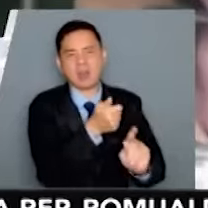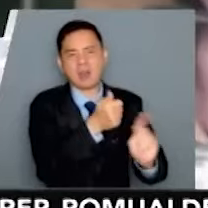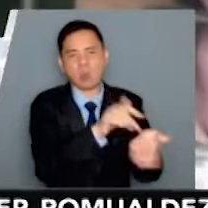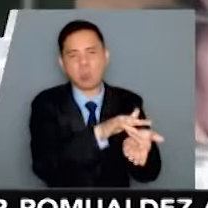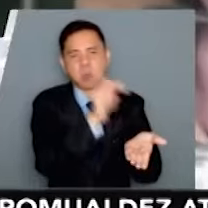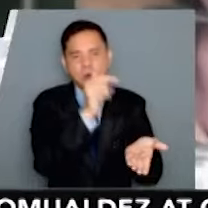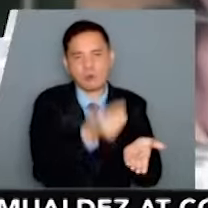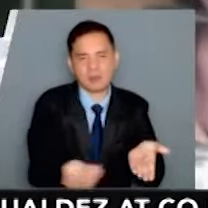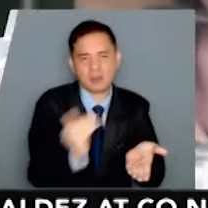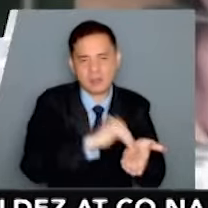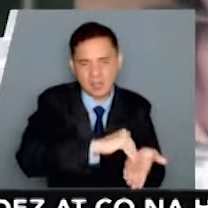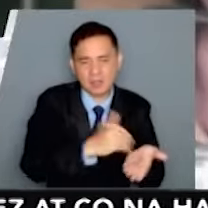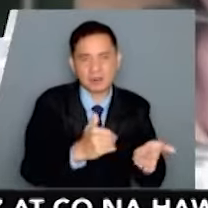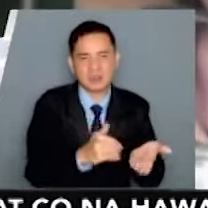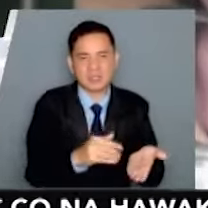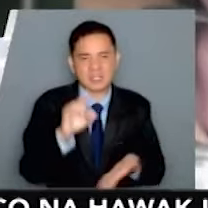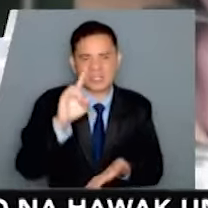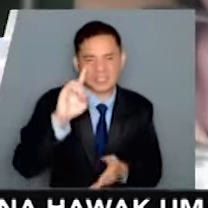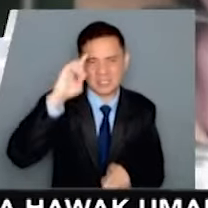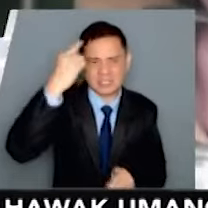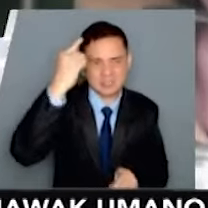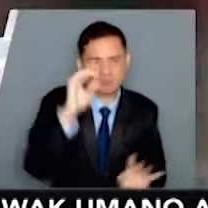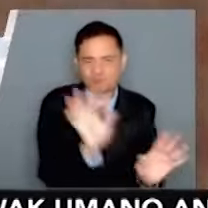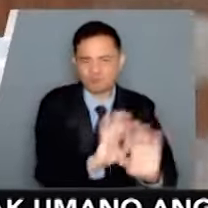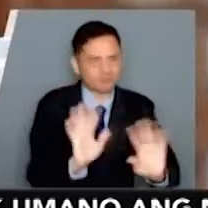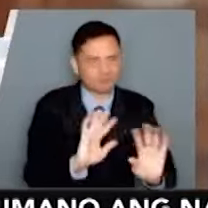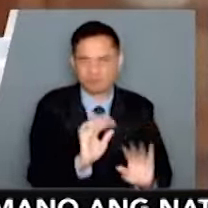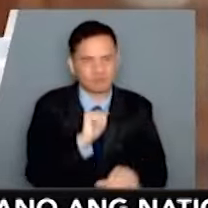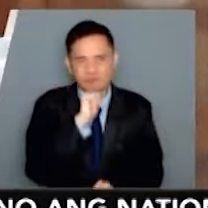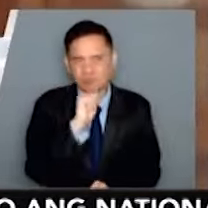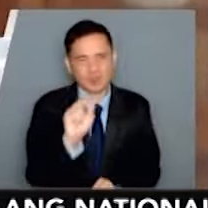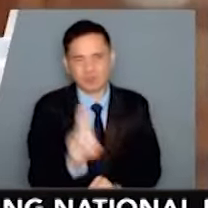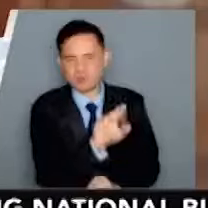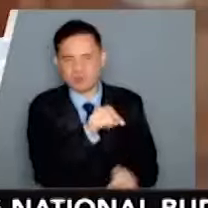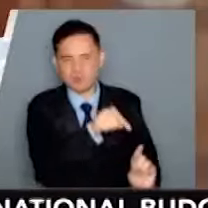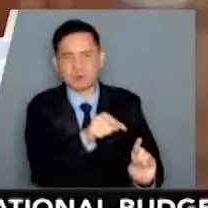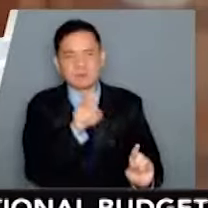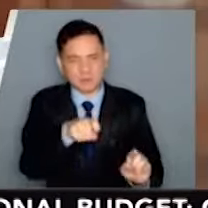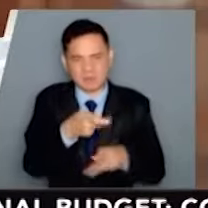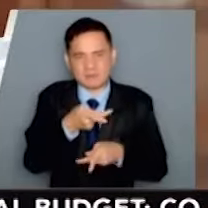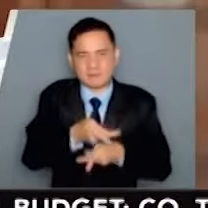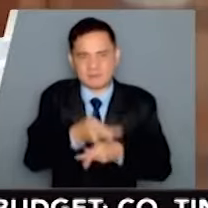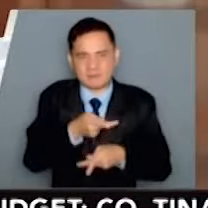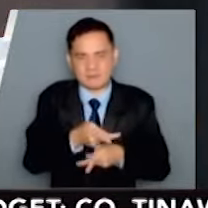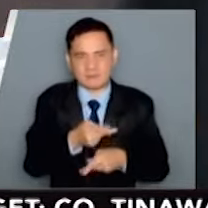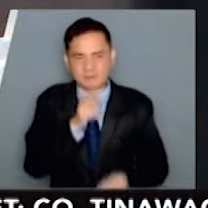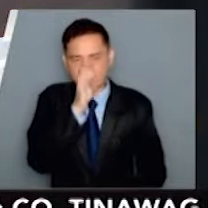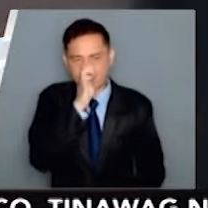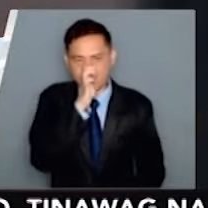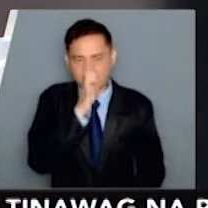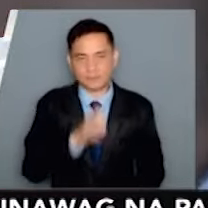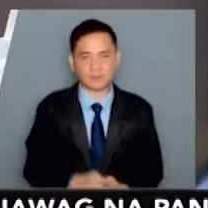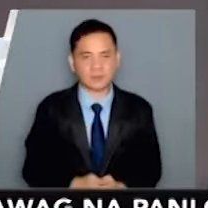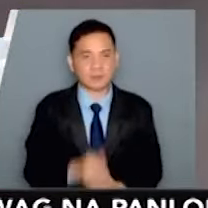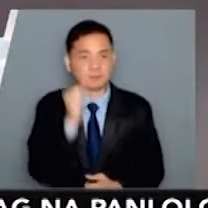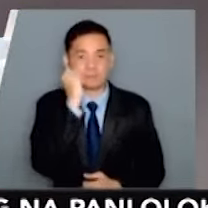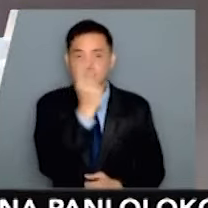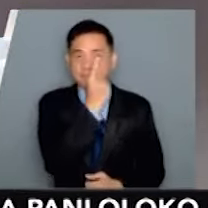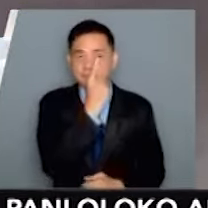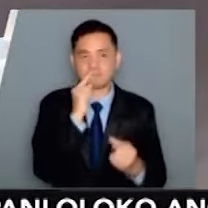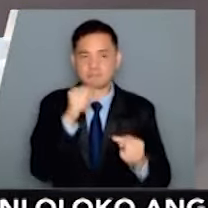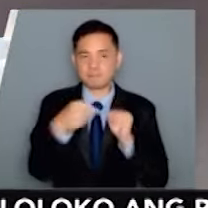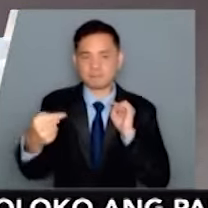pisong sintimo na dapat nating bantayan. Hiningan namin ng tugon dito si VP Sara. Ito ang unang